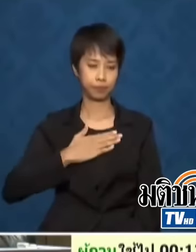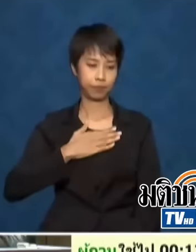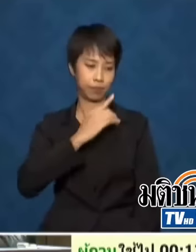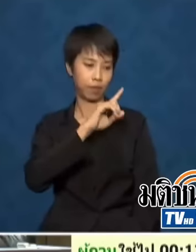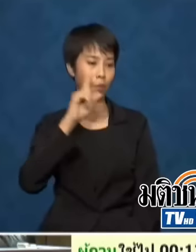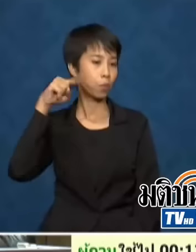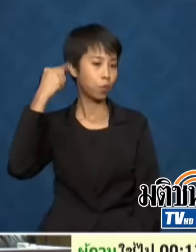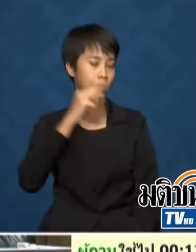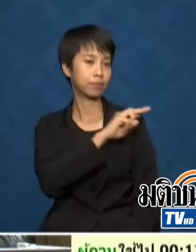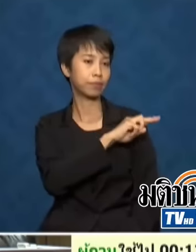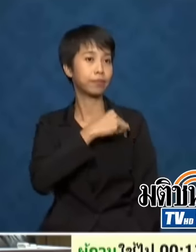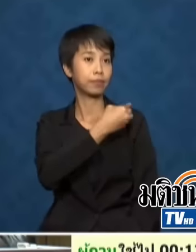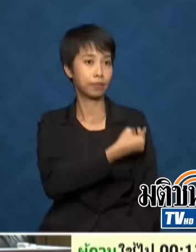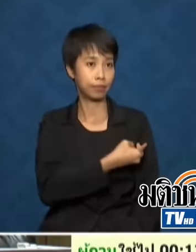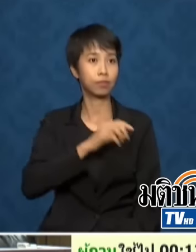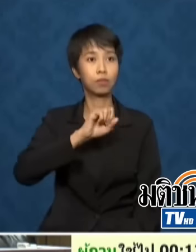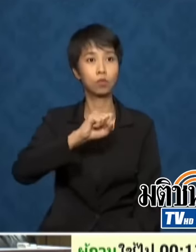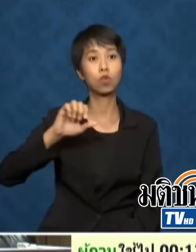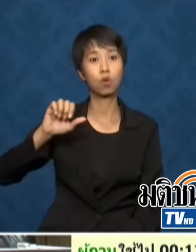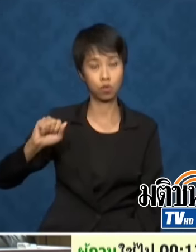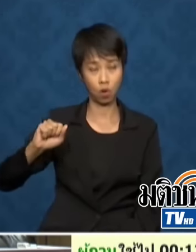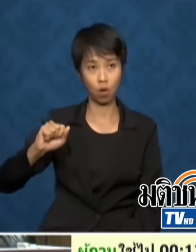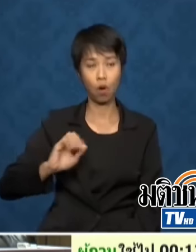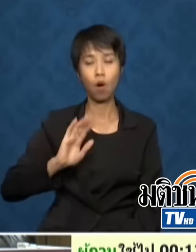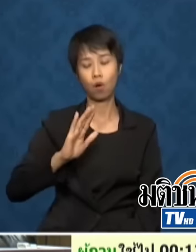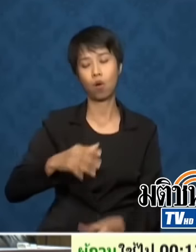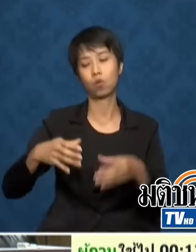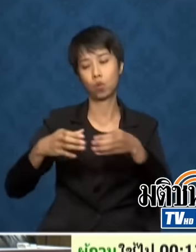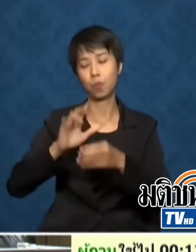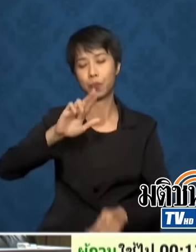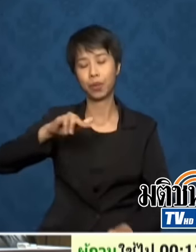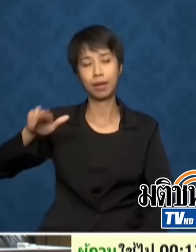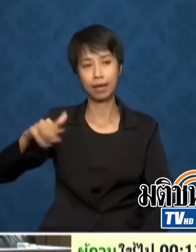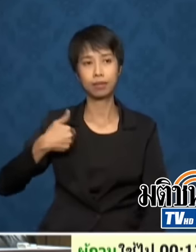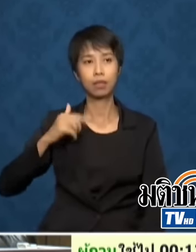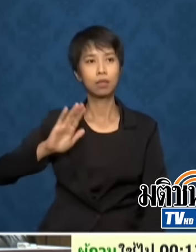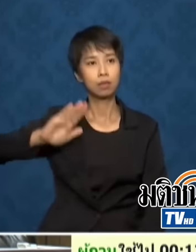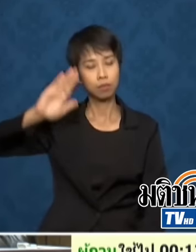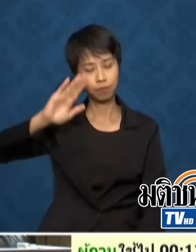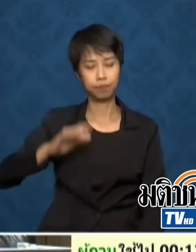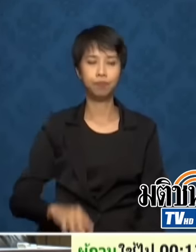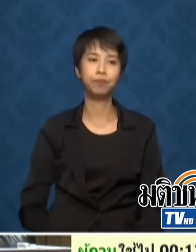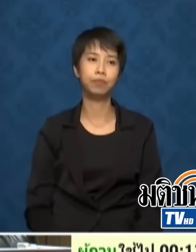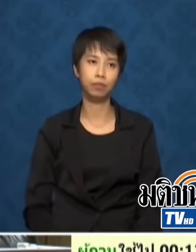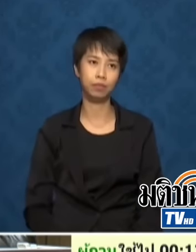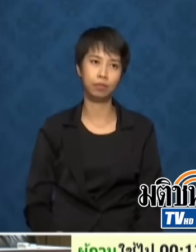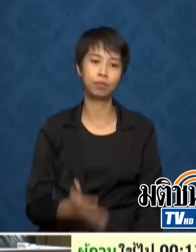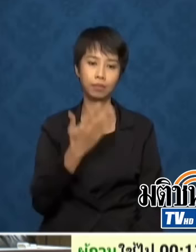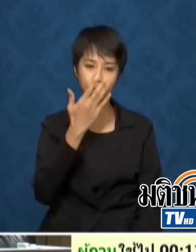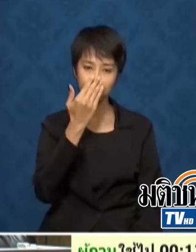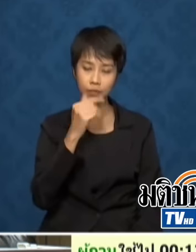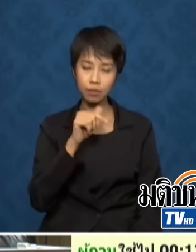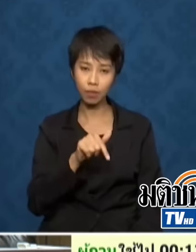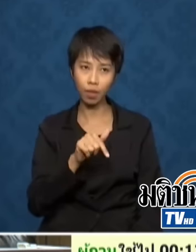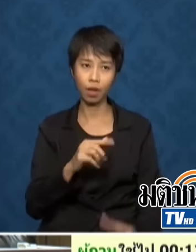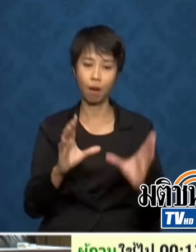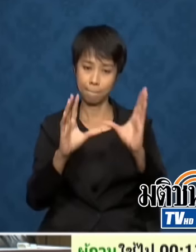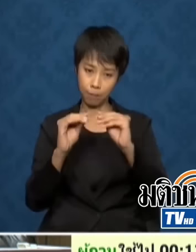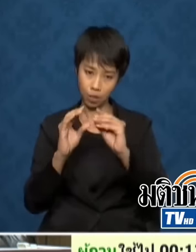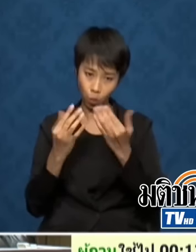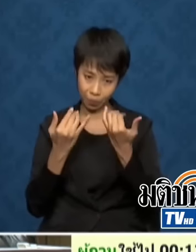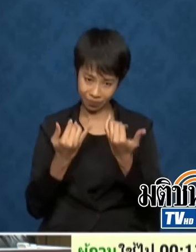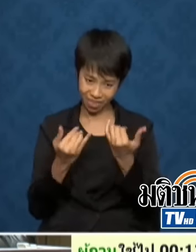าพันธ์สมาชิกสภาผู้แทนราษฎรแบบบัญชีรายชื่อพรรคเพื่อไทยนะคะขอประท้วงท่านประธานค ควบคุมการประชุม